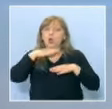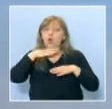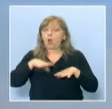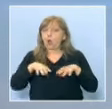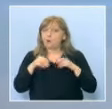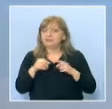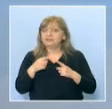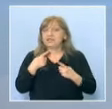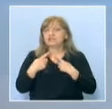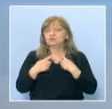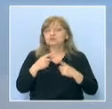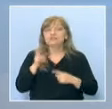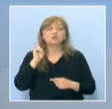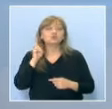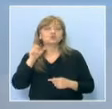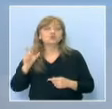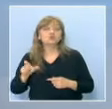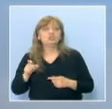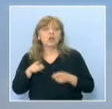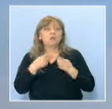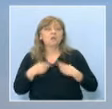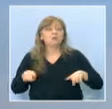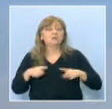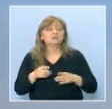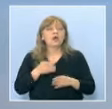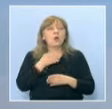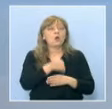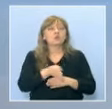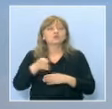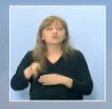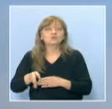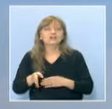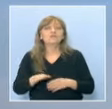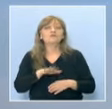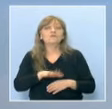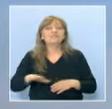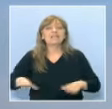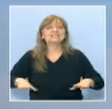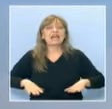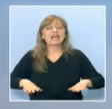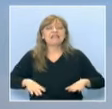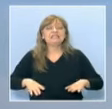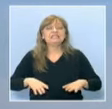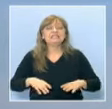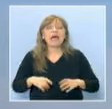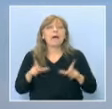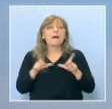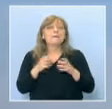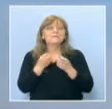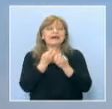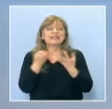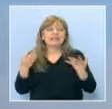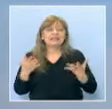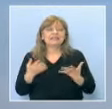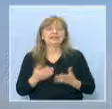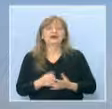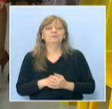сподели с учители по музика, като гостуването и в детска градина Маргаритка беше истински открит урок с много